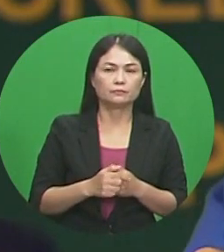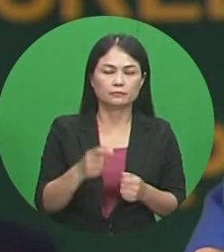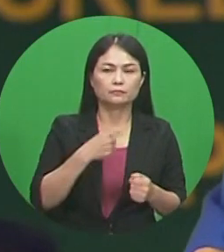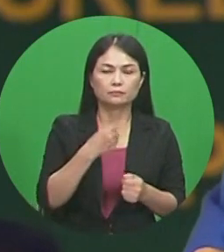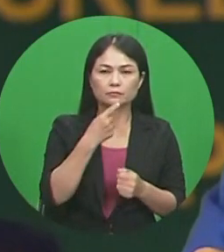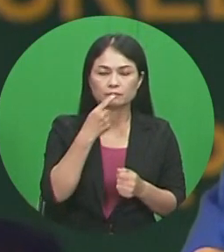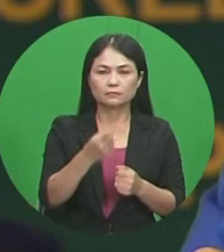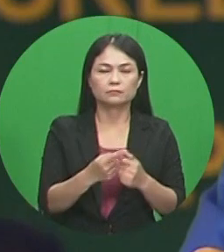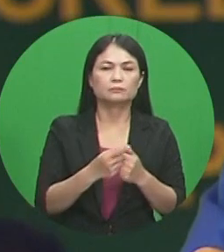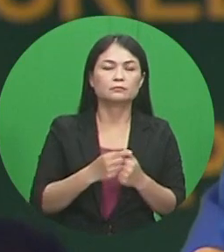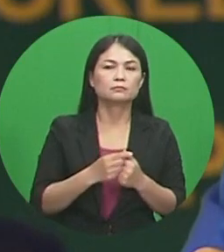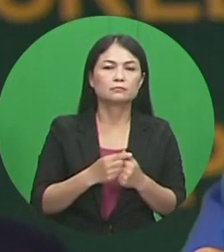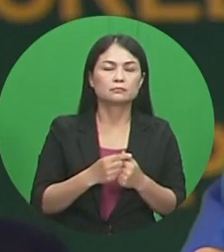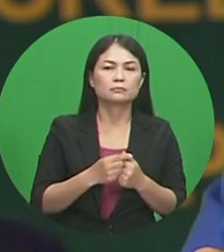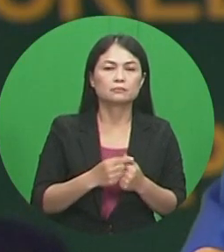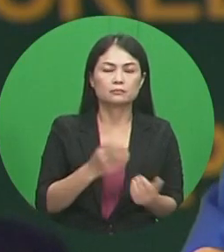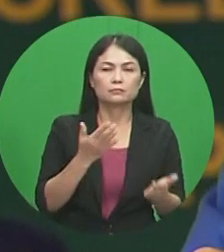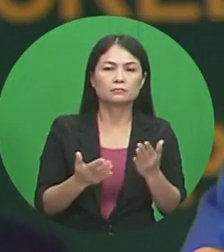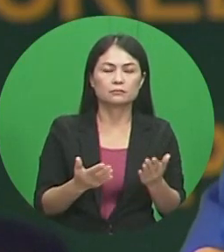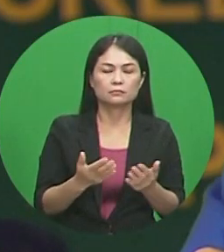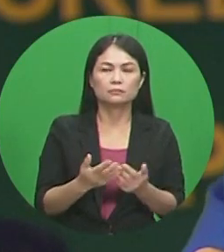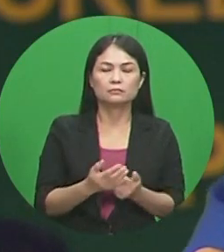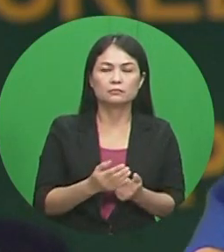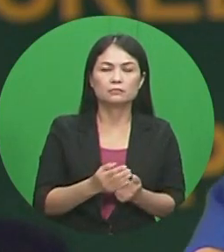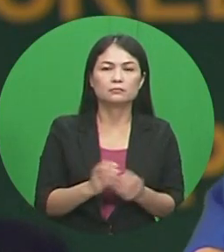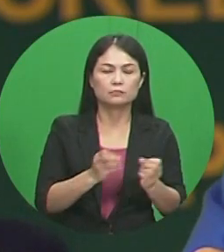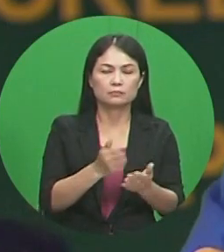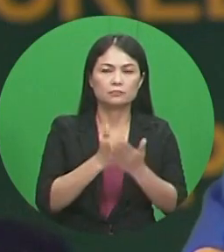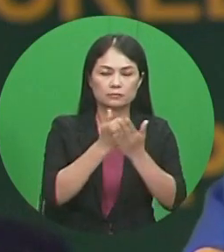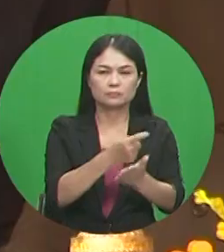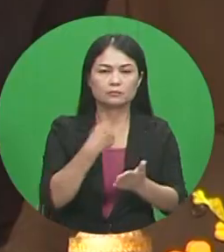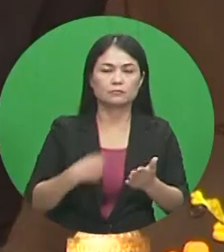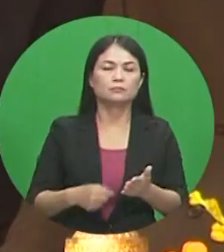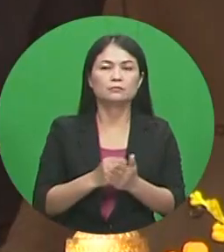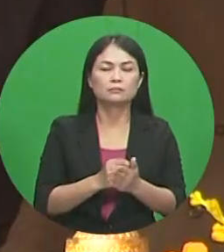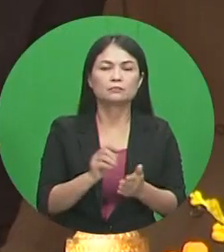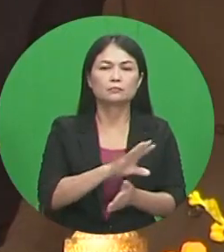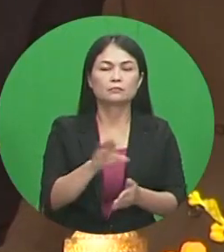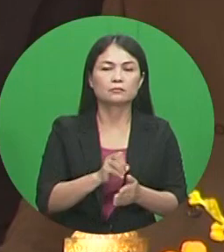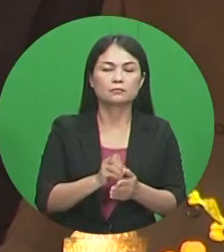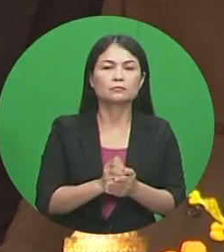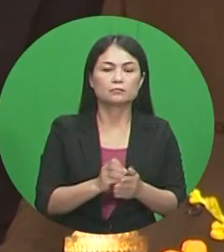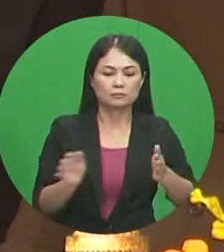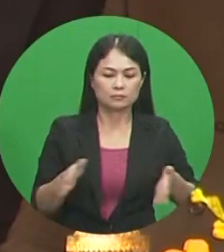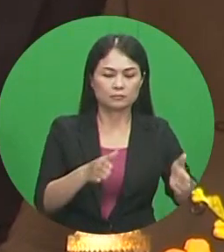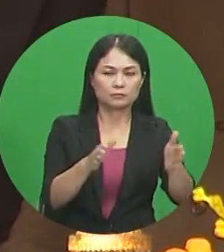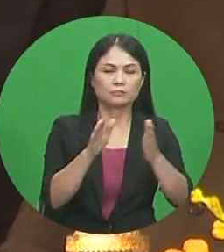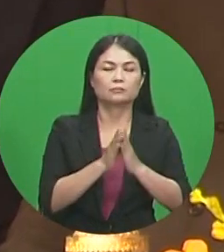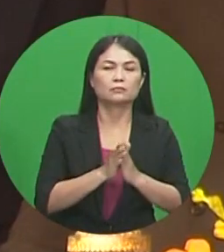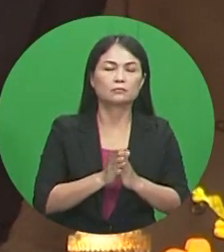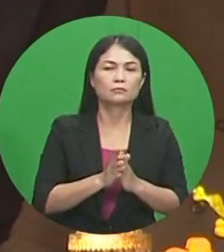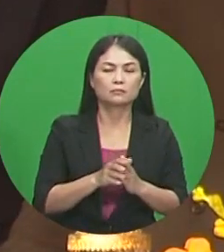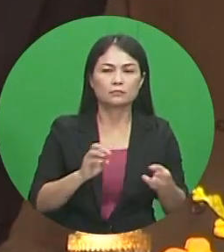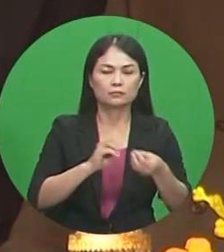ន់តែបញ្ជាក់ថាបើចិនមិនជួយកម្ពុជាទេតើមានវត្តមានផ្លូវជាតិ